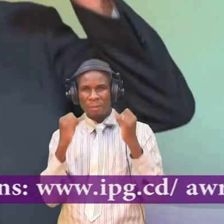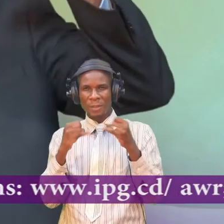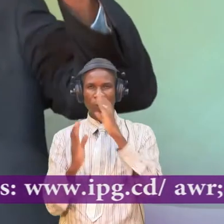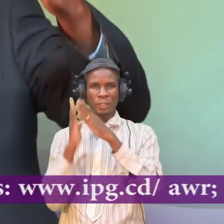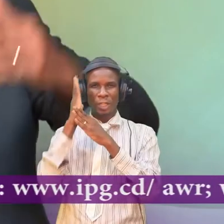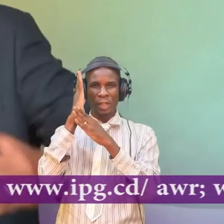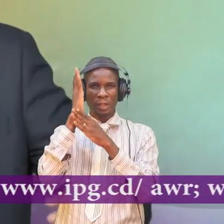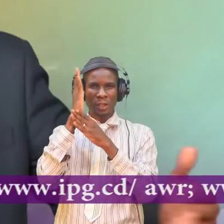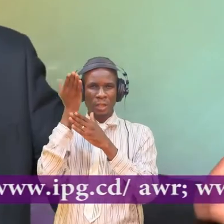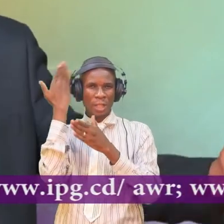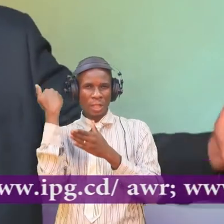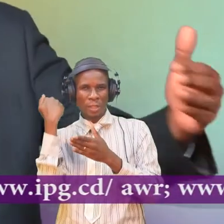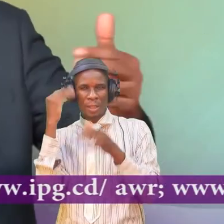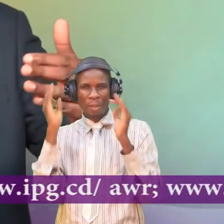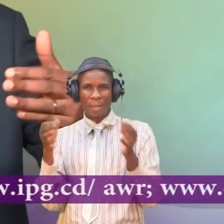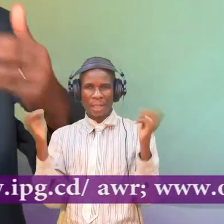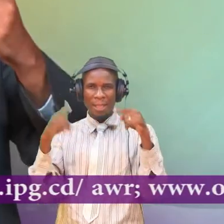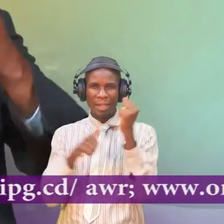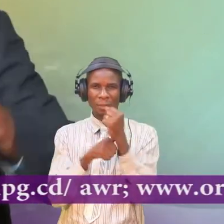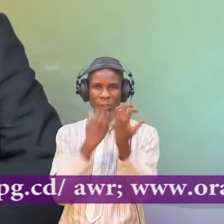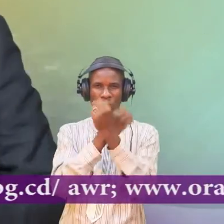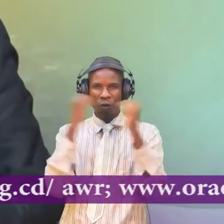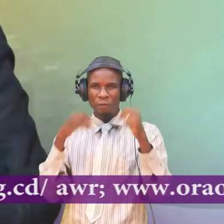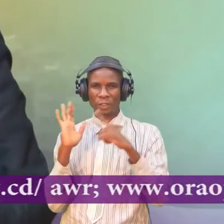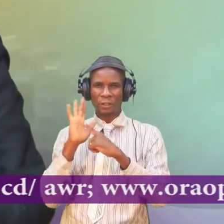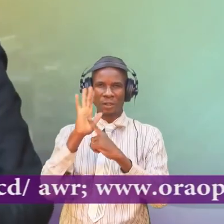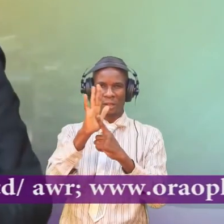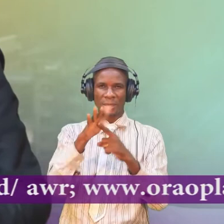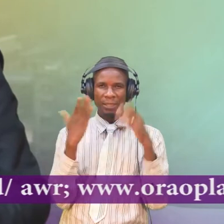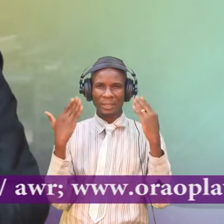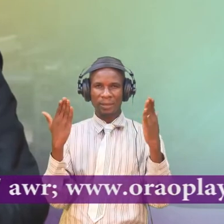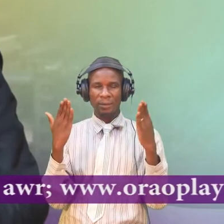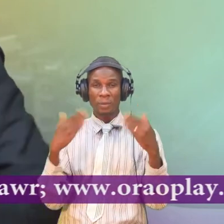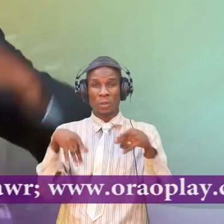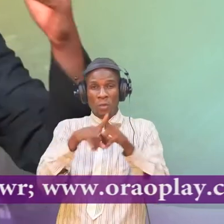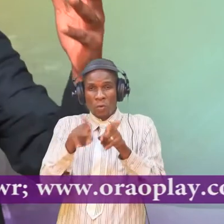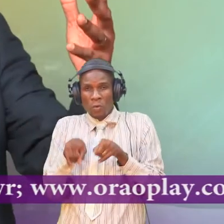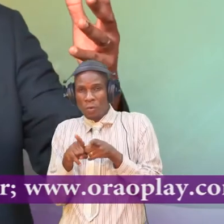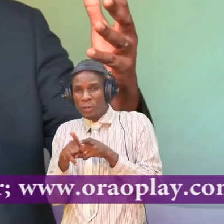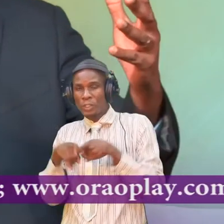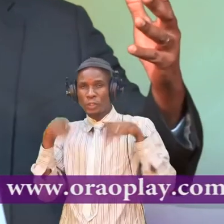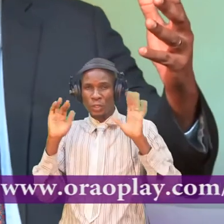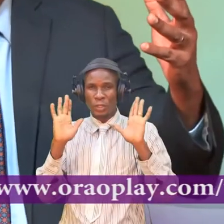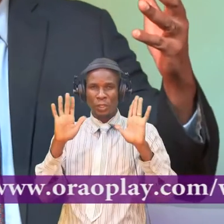wanasherekea wokovu wa Mungu. Ceux qui seront sauvés seront en la présence. Watakaposimama mbele ya Mungu